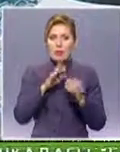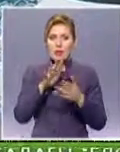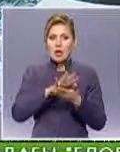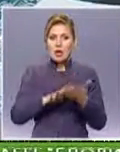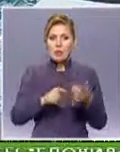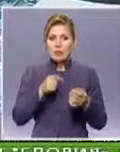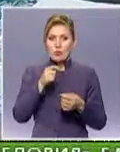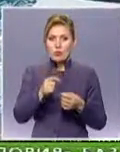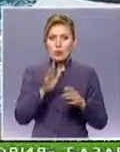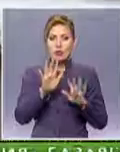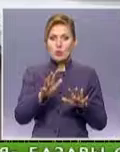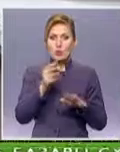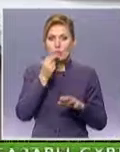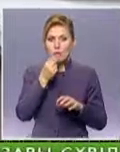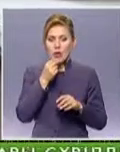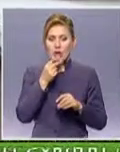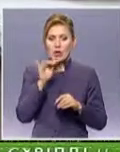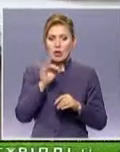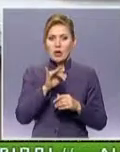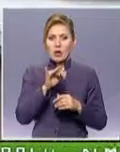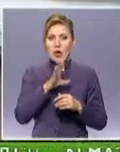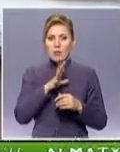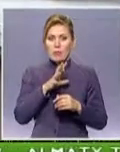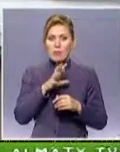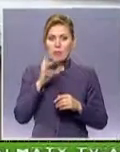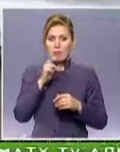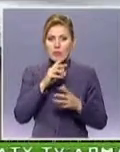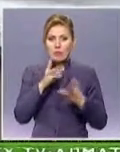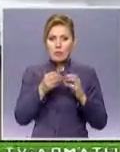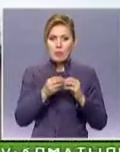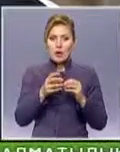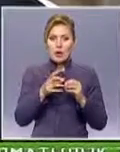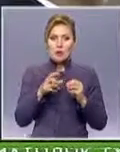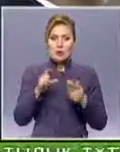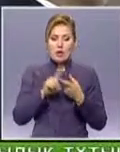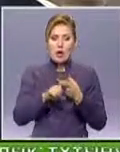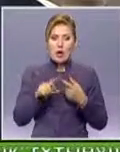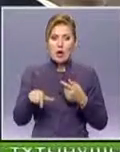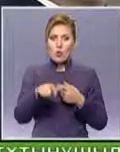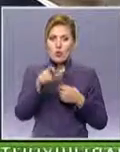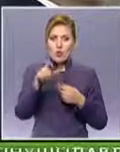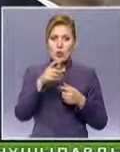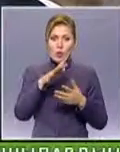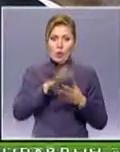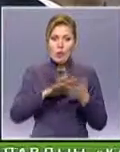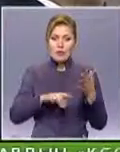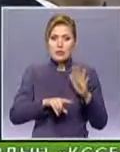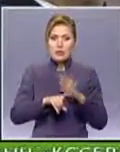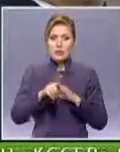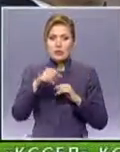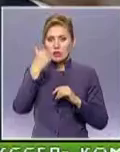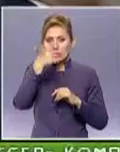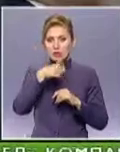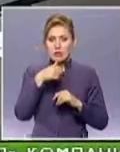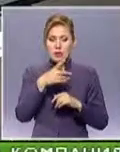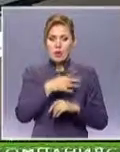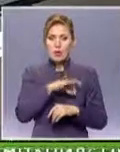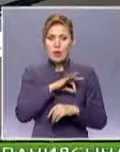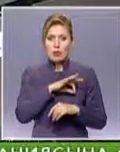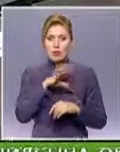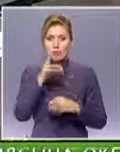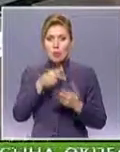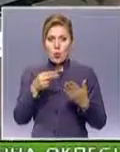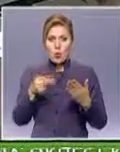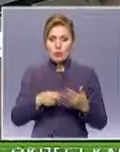түсіпті. Бұл тек тамақ өнімдеріне ғана емес, кеден саласы мен әуе көлік жолдарына да қатысты. Ол арыздар осы жылдың басында әуе көлік прокуратурасымен қол